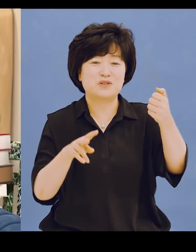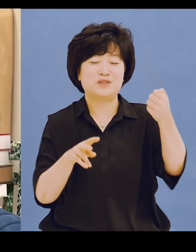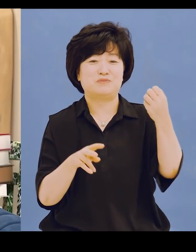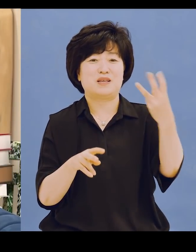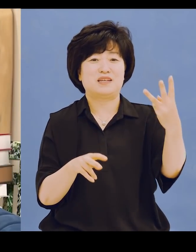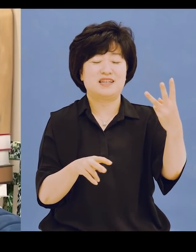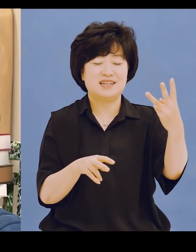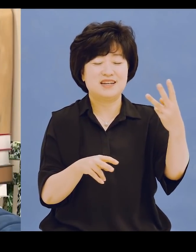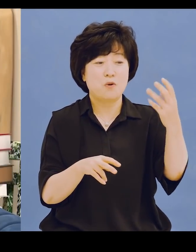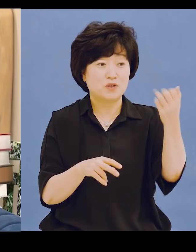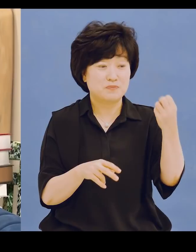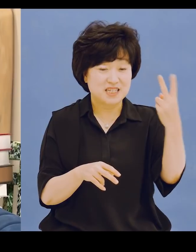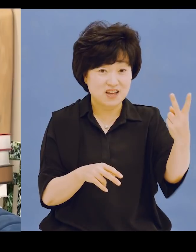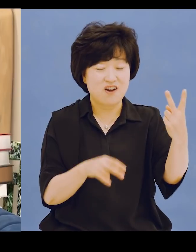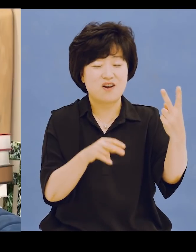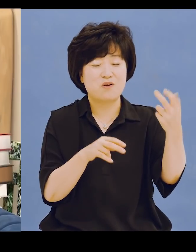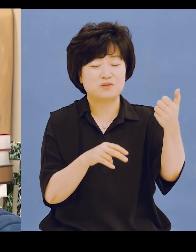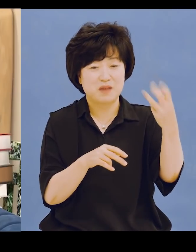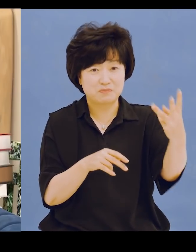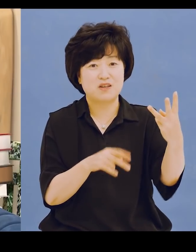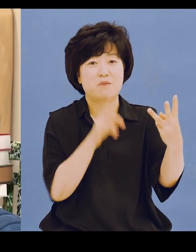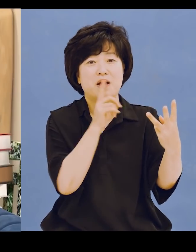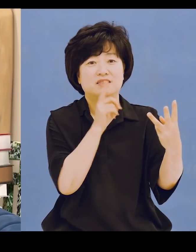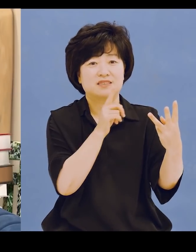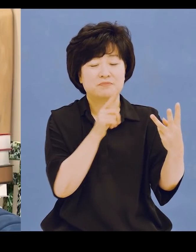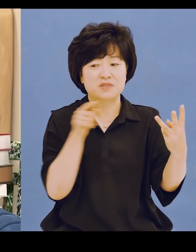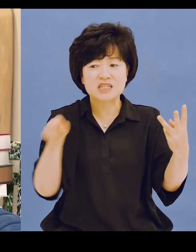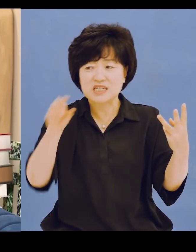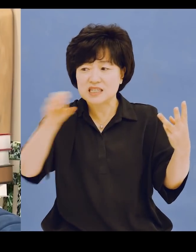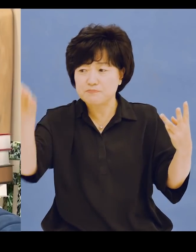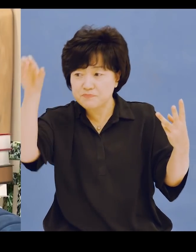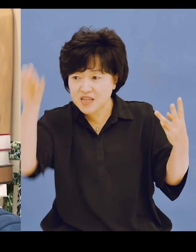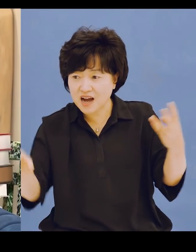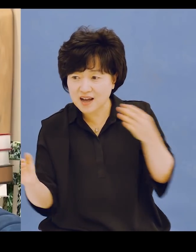십자가 사건이 그대로 있고 예. 그래서 옛날에는 신약을